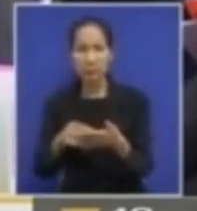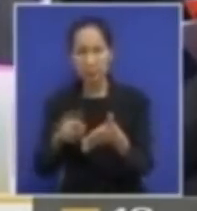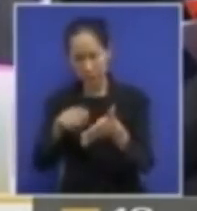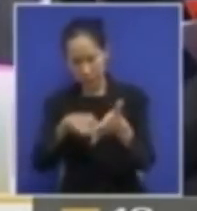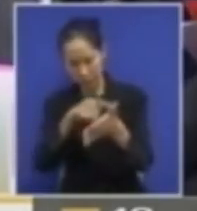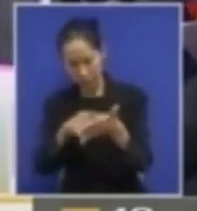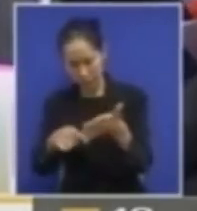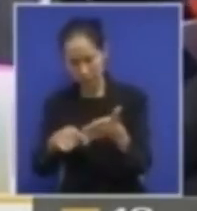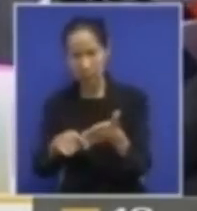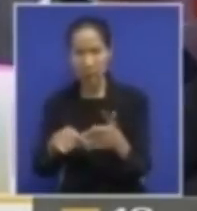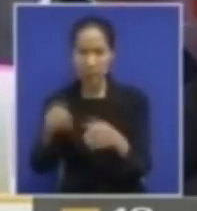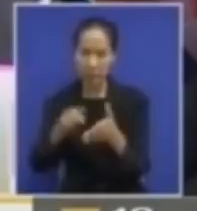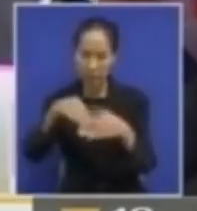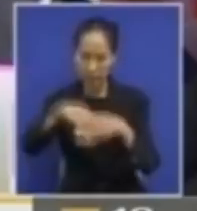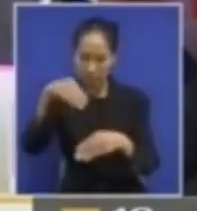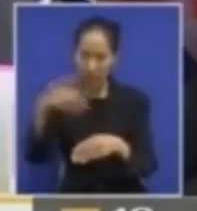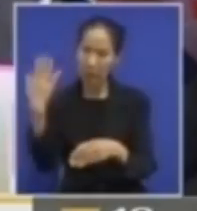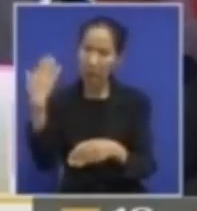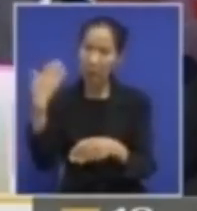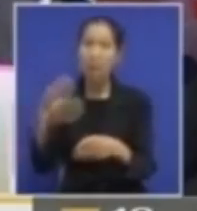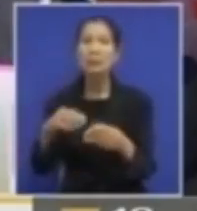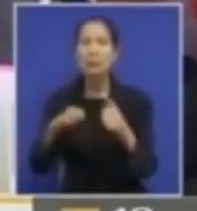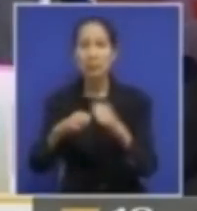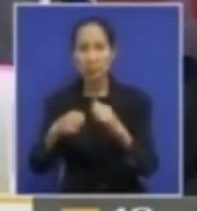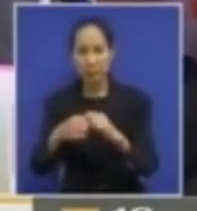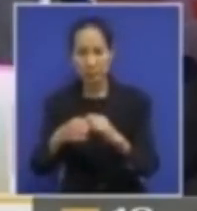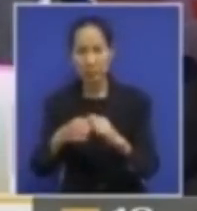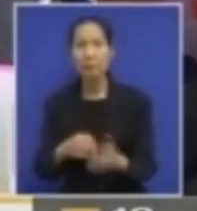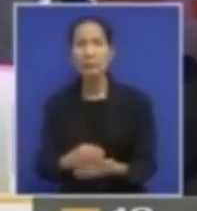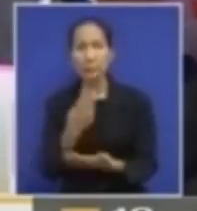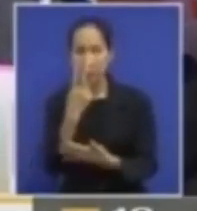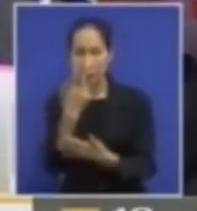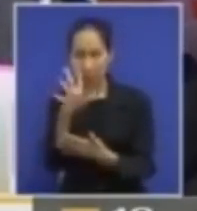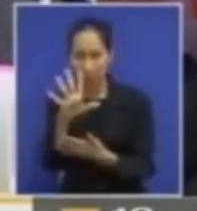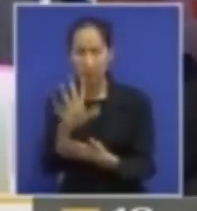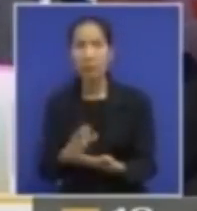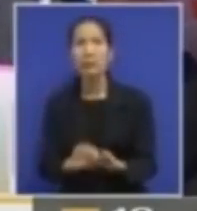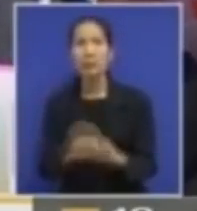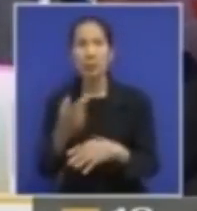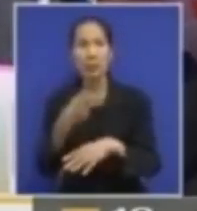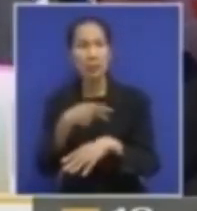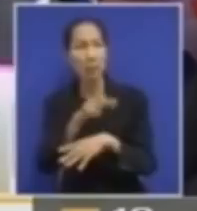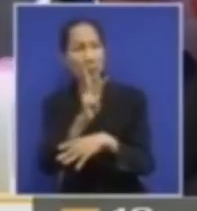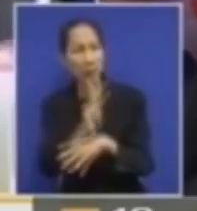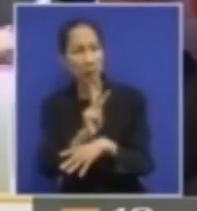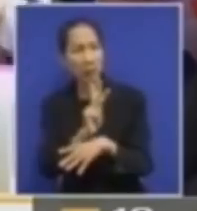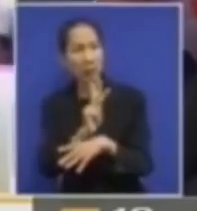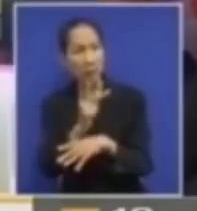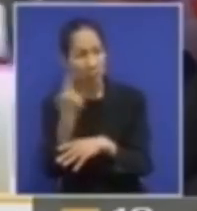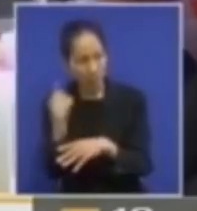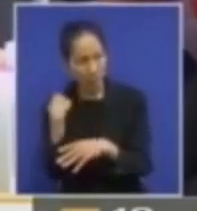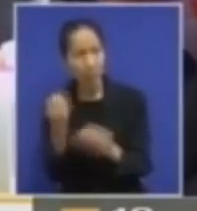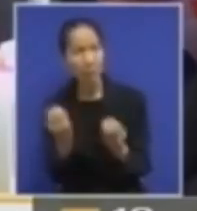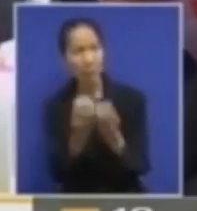มจะไม่ลงรายละเอียดลงไปมากทุกคนทราบทุกคนเห็นท่านประธานเองก็ได้รับผลกระทบพรรคของท่านประธานเองก็ได้รับผ